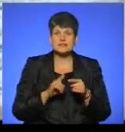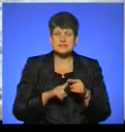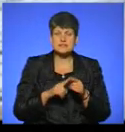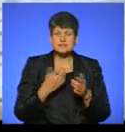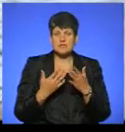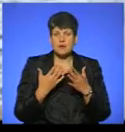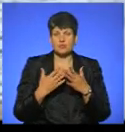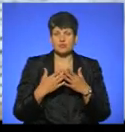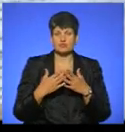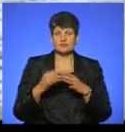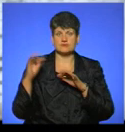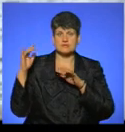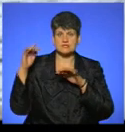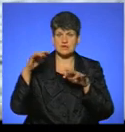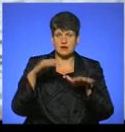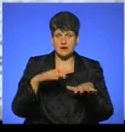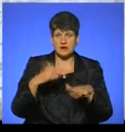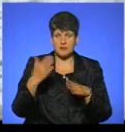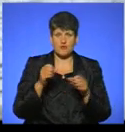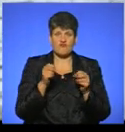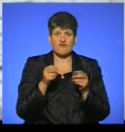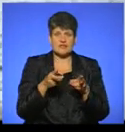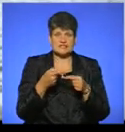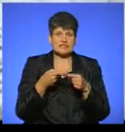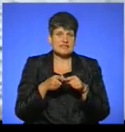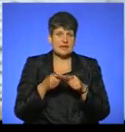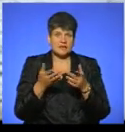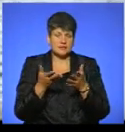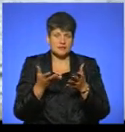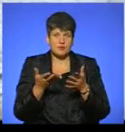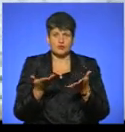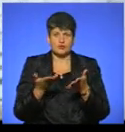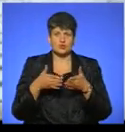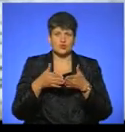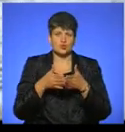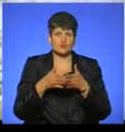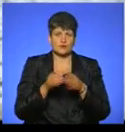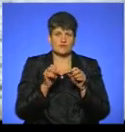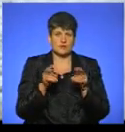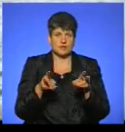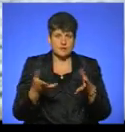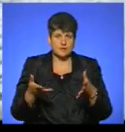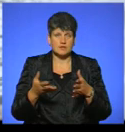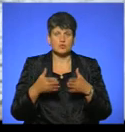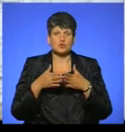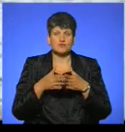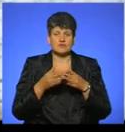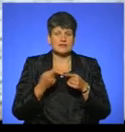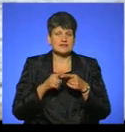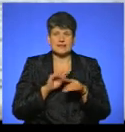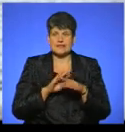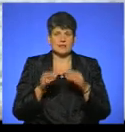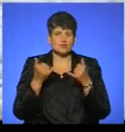з гори, або викид з якоїсь техніки, або з якихось човнів. Ну, якщо із човнів, то це не сучасні човни,